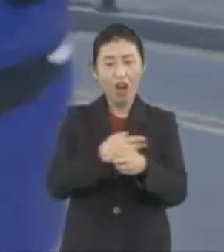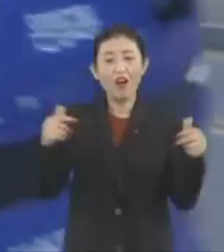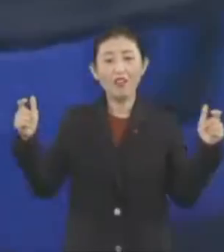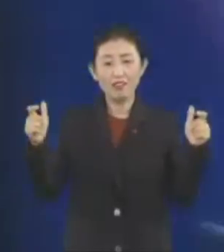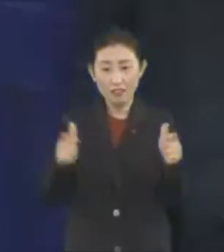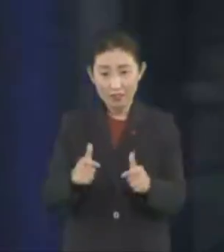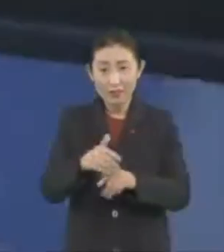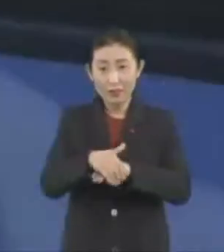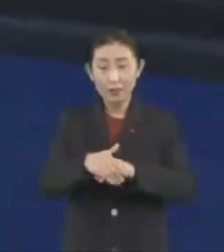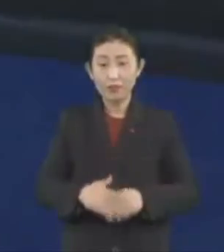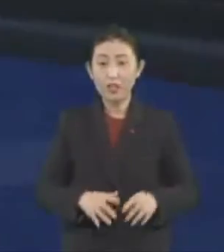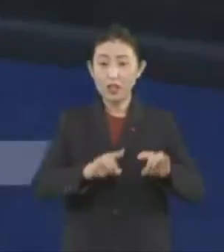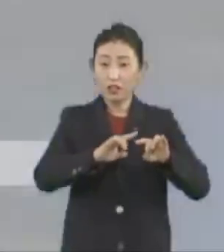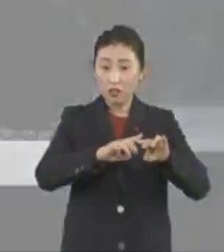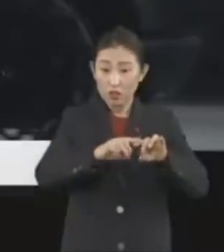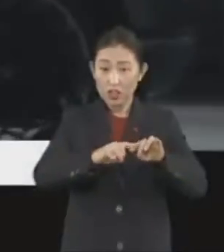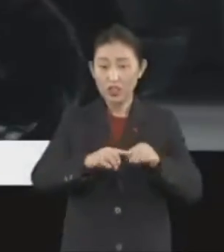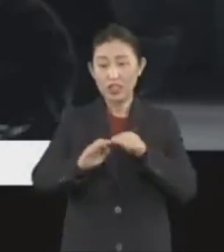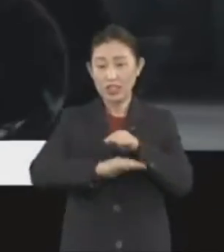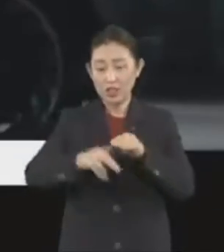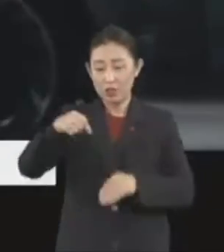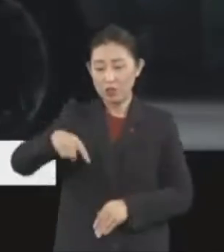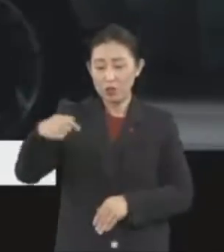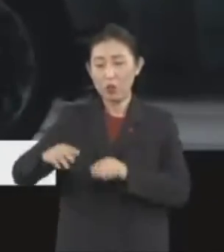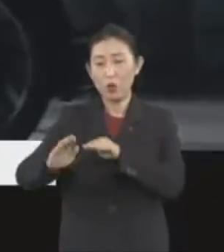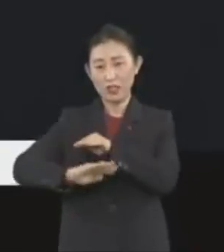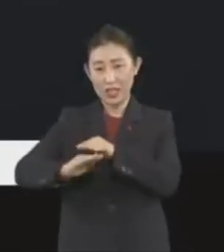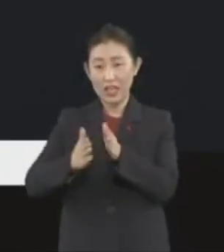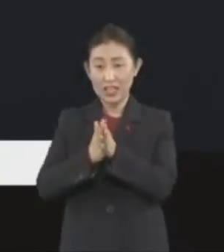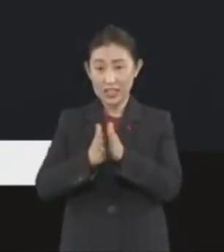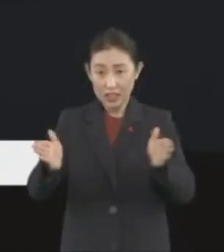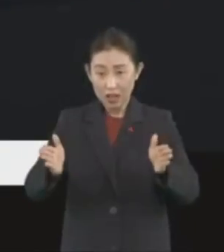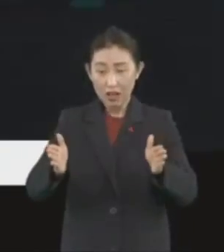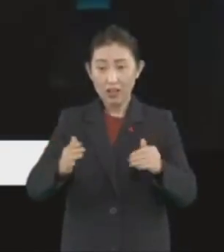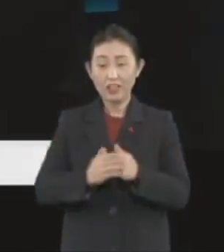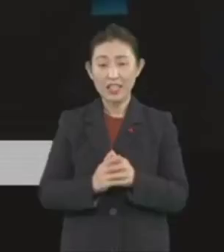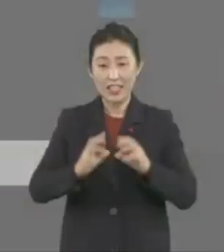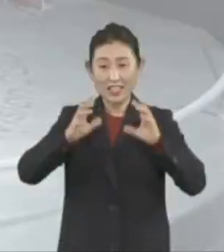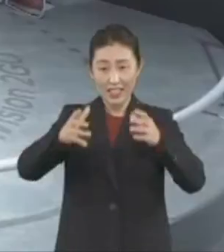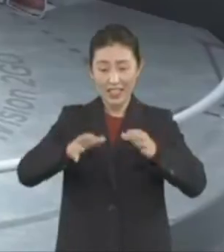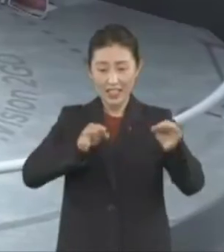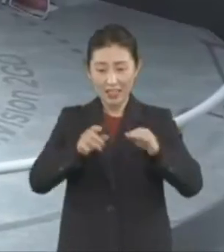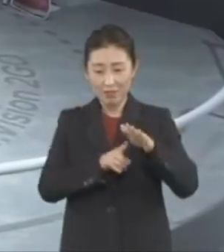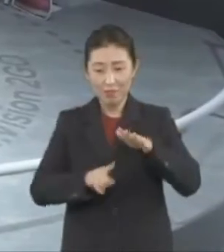방침입니다. 전기와 수소 자동차의 등장으로 세계 자동차 시장의 판도가